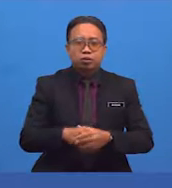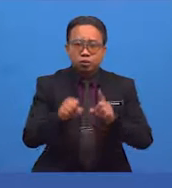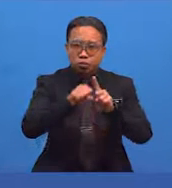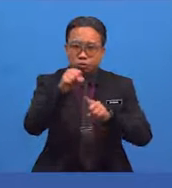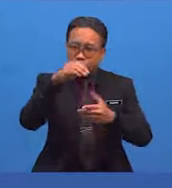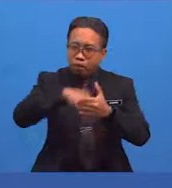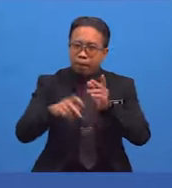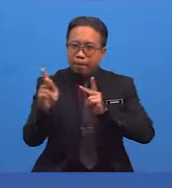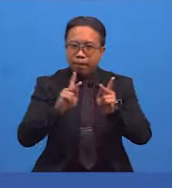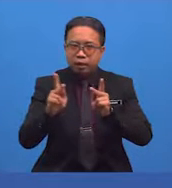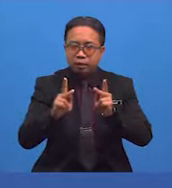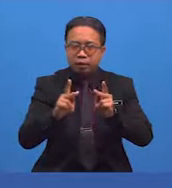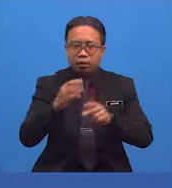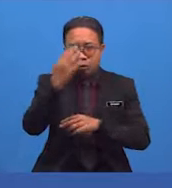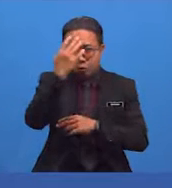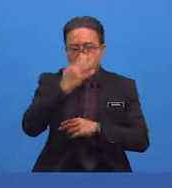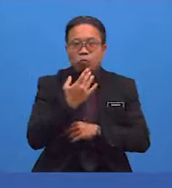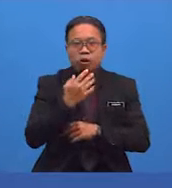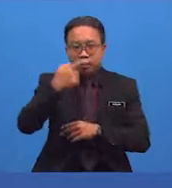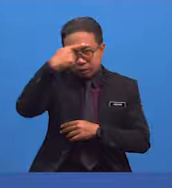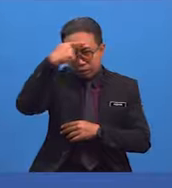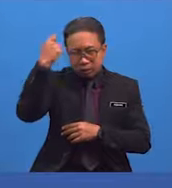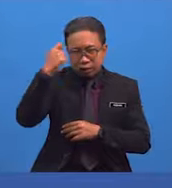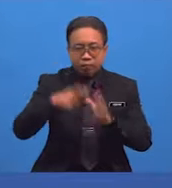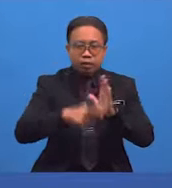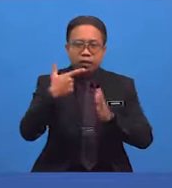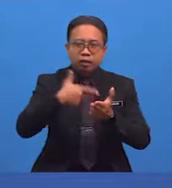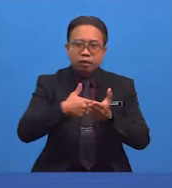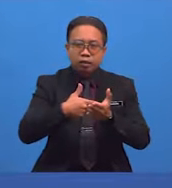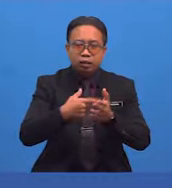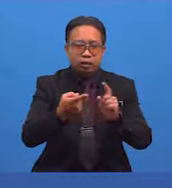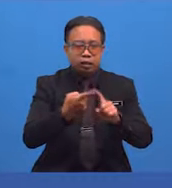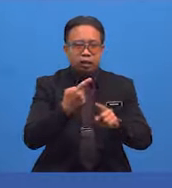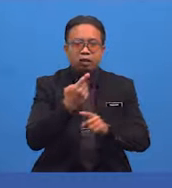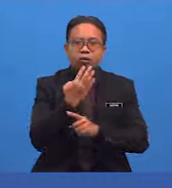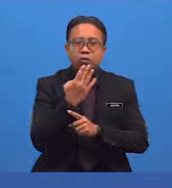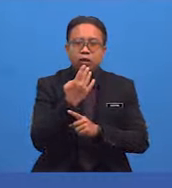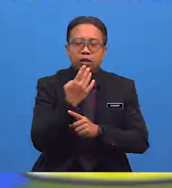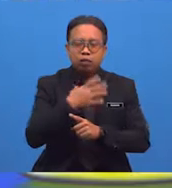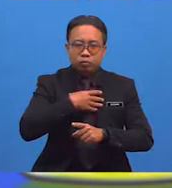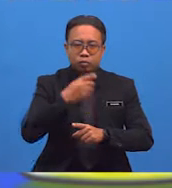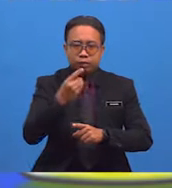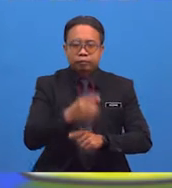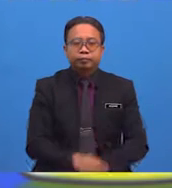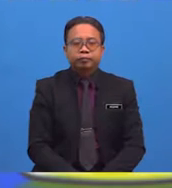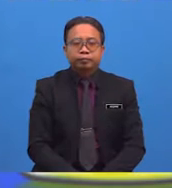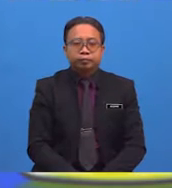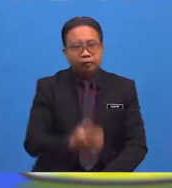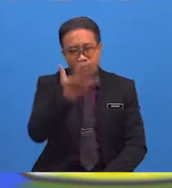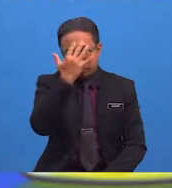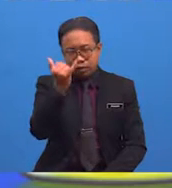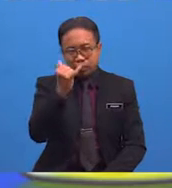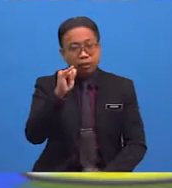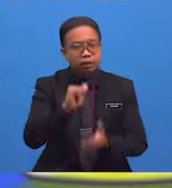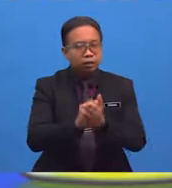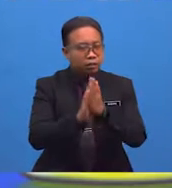kereta yang bercat hitam lebih tinggi berbanding kereta yang bercat putih. Mengapa keadaan ini